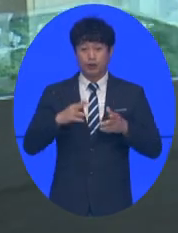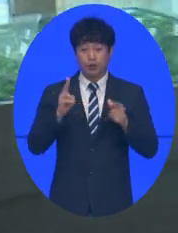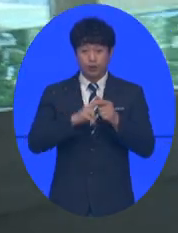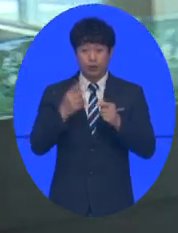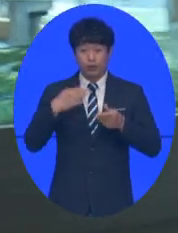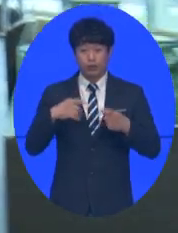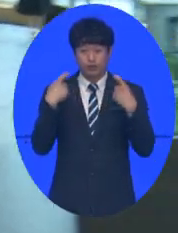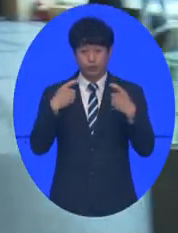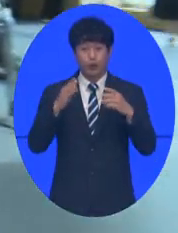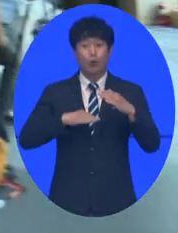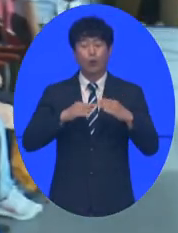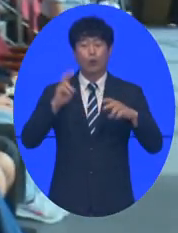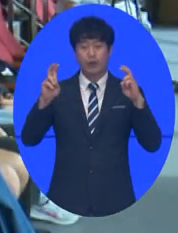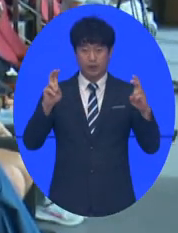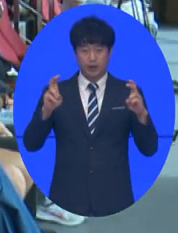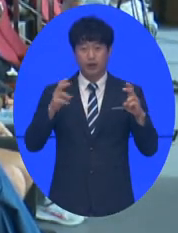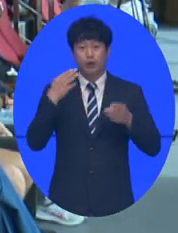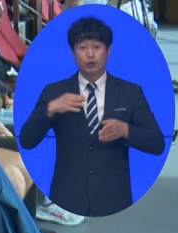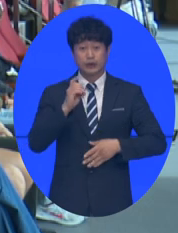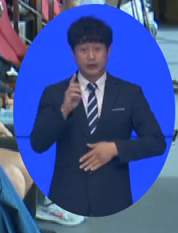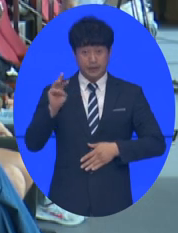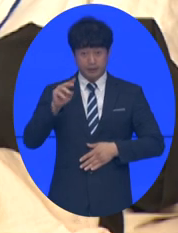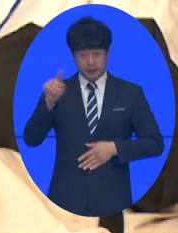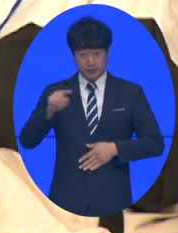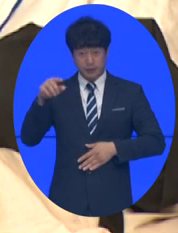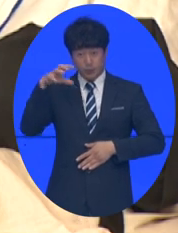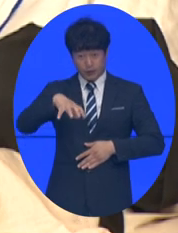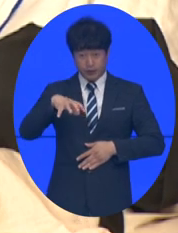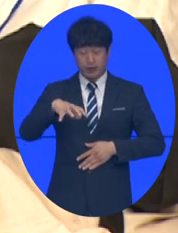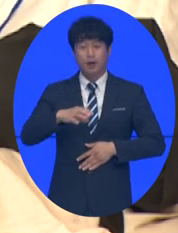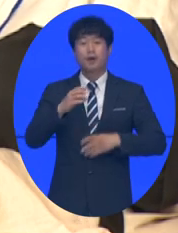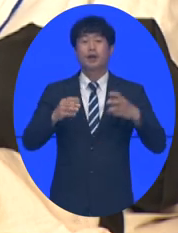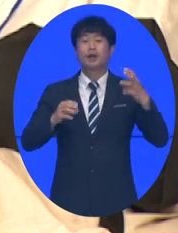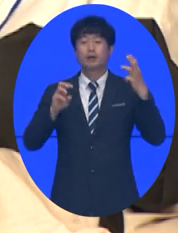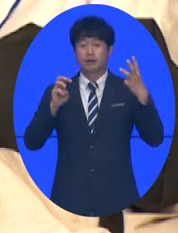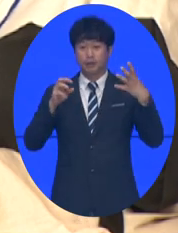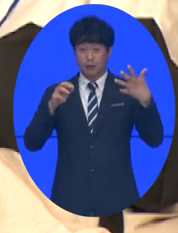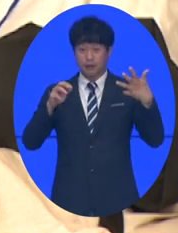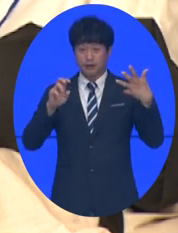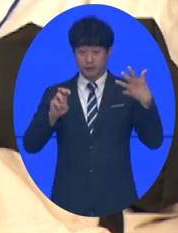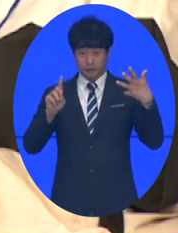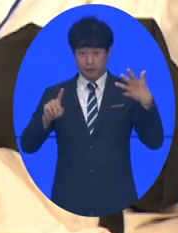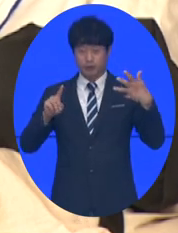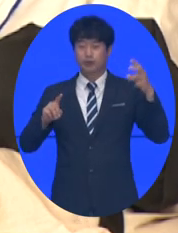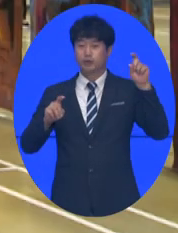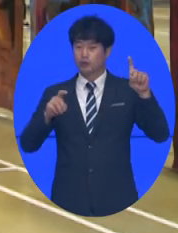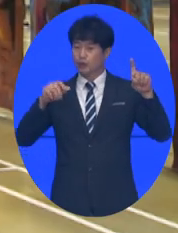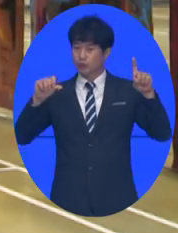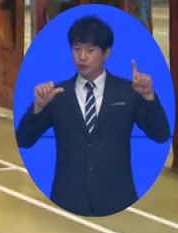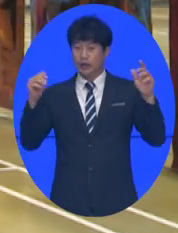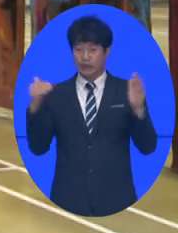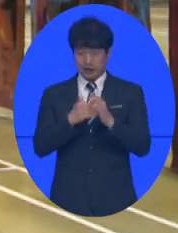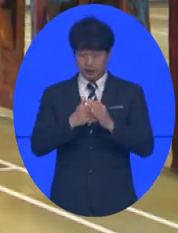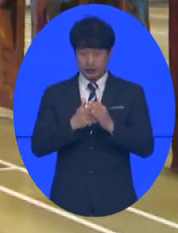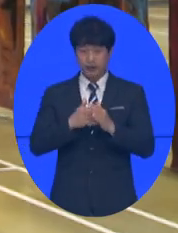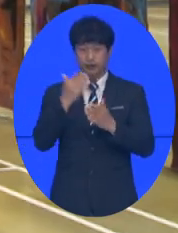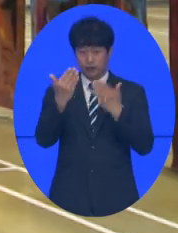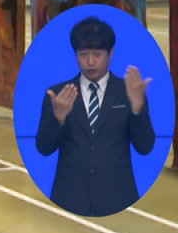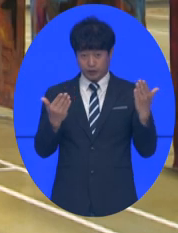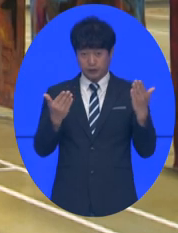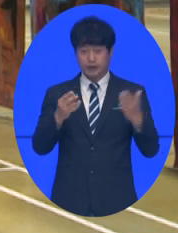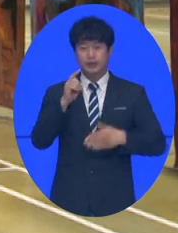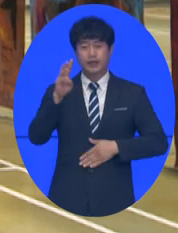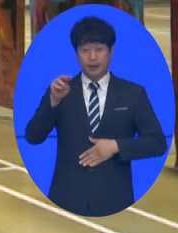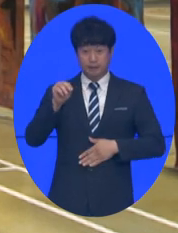경기도와 경기관광공사가 경기도 DMZ 일대에서 8월 31일부터 11월 5일까지 개최하는 현대미술 전시인